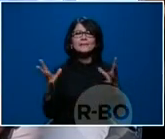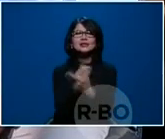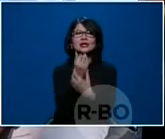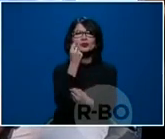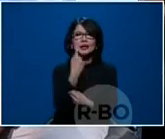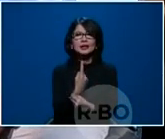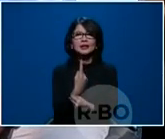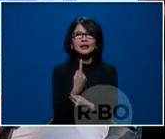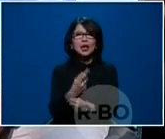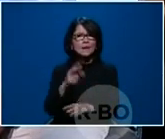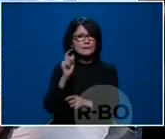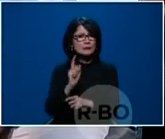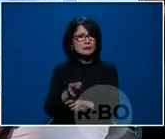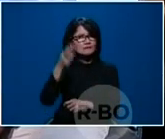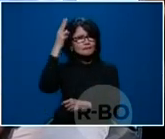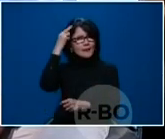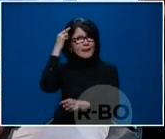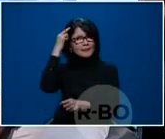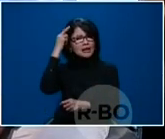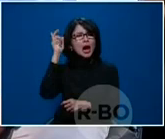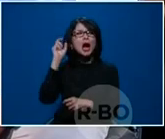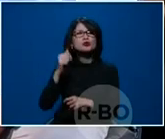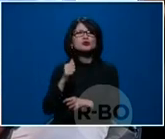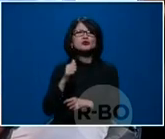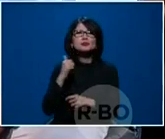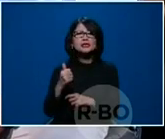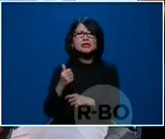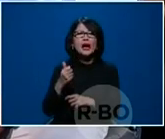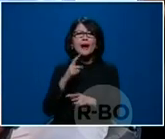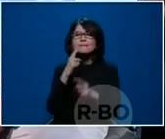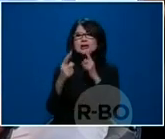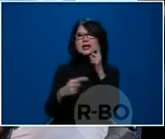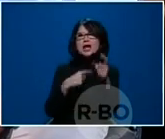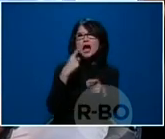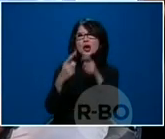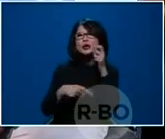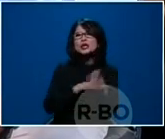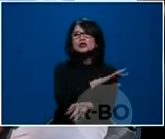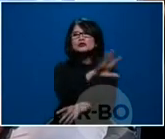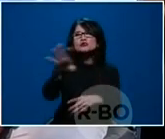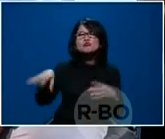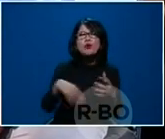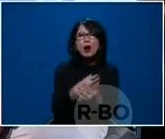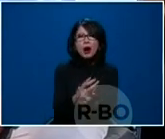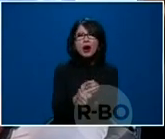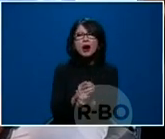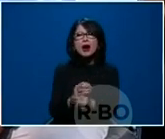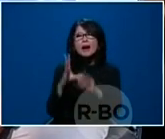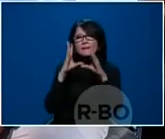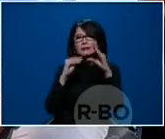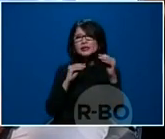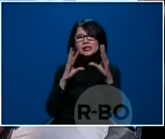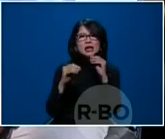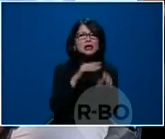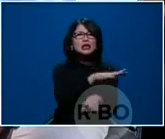itu pemimpin Justru harus bisa berdialog dengan semua berbicara dengan semua karena saya